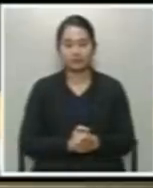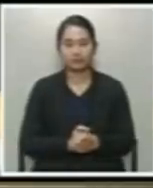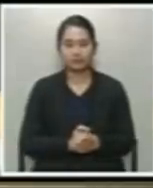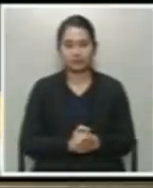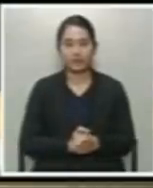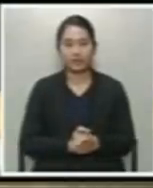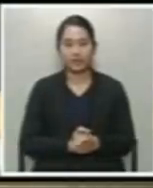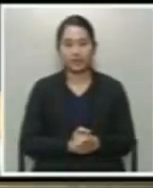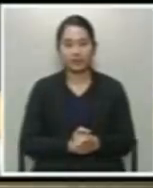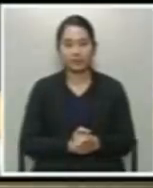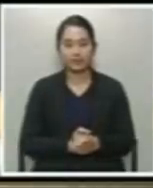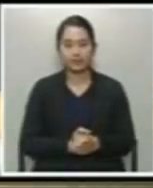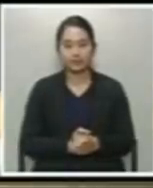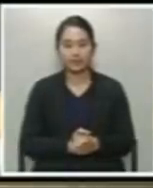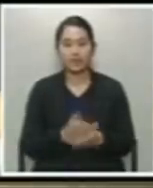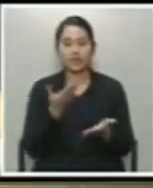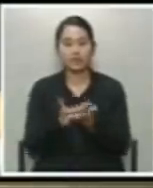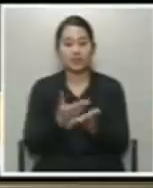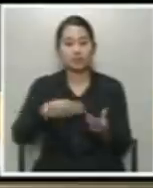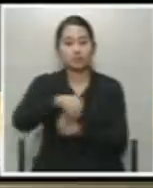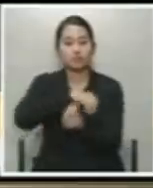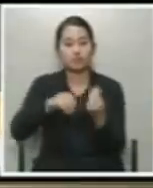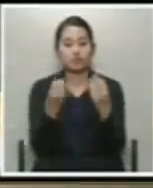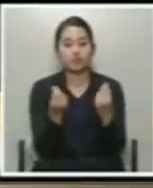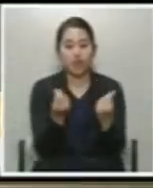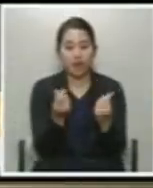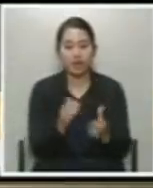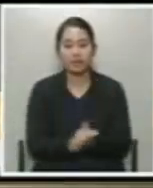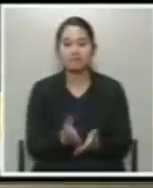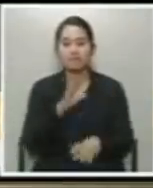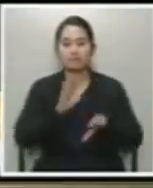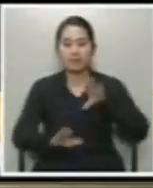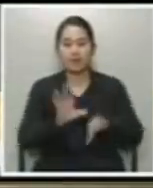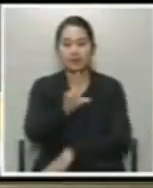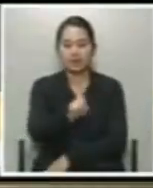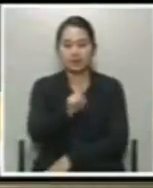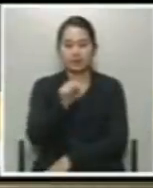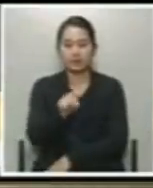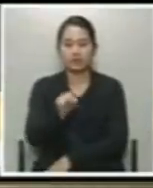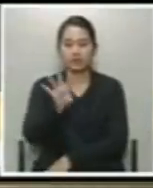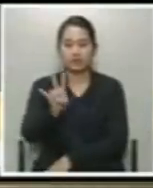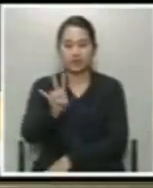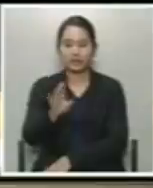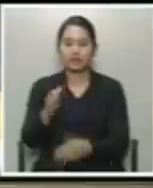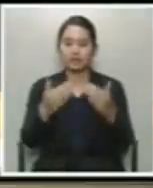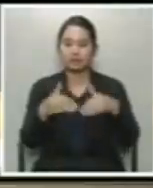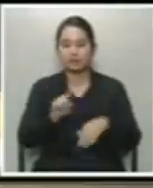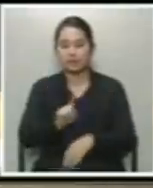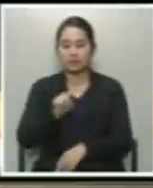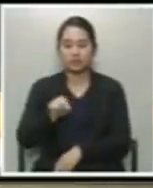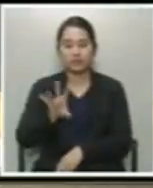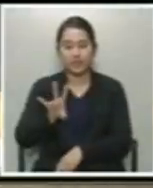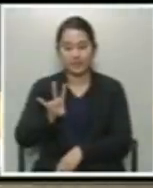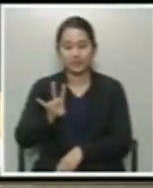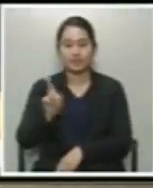ามันนี่ความหมุนเวียนของเงินเท่าไหร่โดยปกติประมาณ 1.7 ถึง 1.74 เท่าในแต่ละ